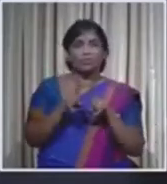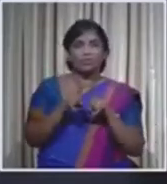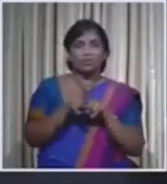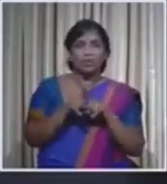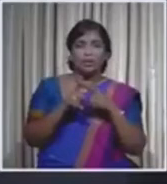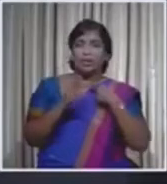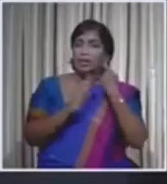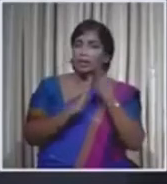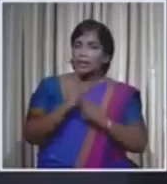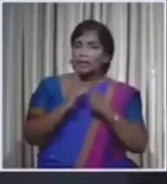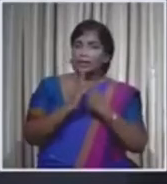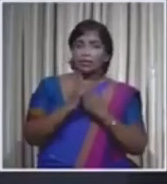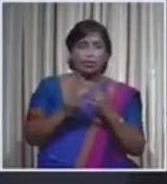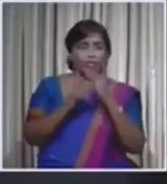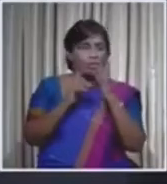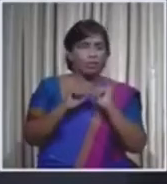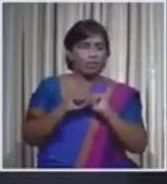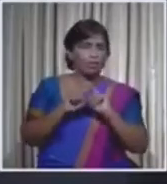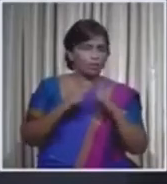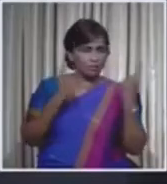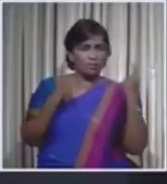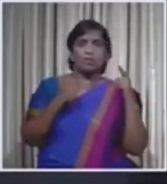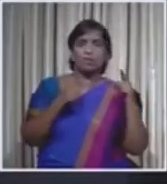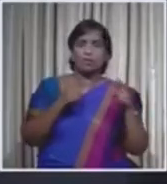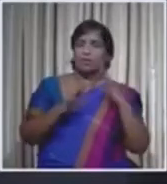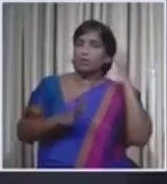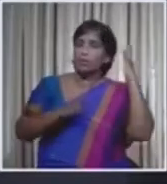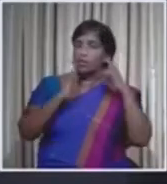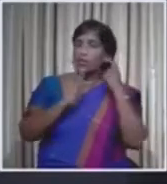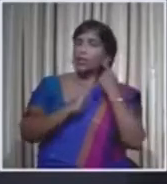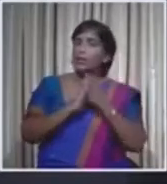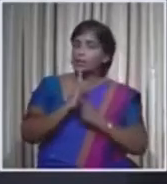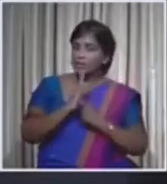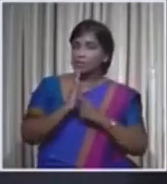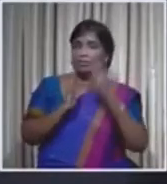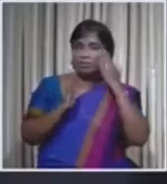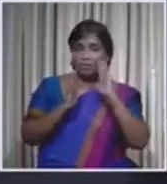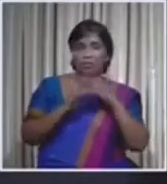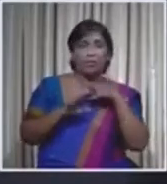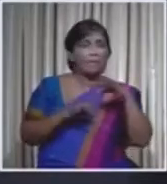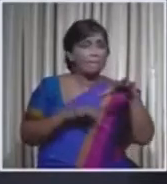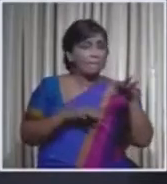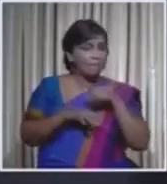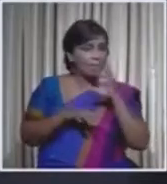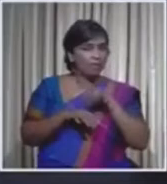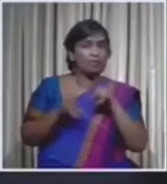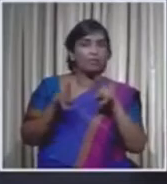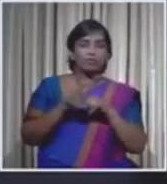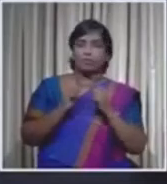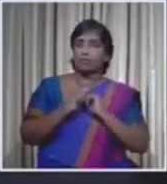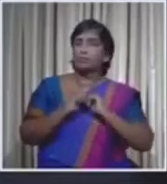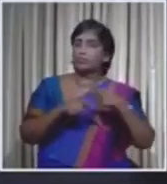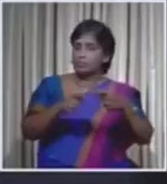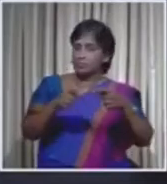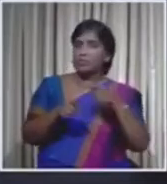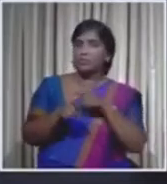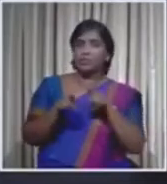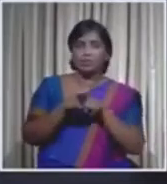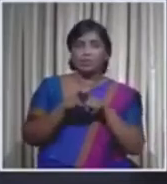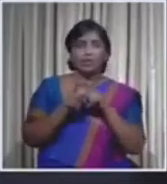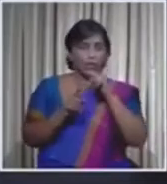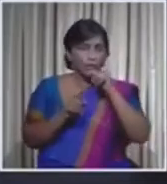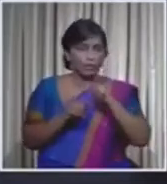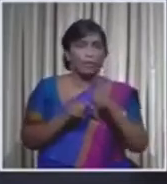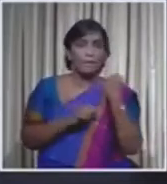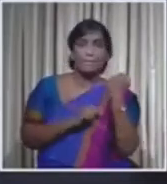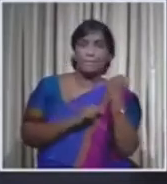විධි විධාන වලට පටැනි නොවන වූ ජාත්‍යන්තර නීතිය චාරිත්‍රෝ භාවිතාව අනුව ඉටු කිරීමට ඔහුට නියමිතව